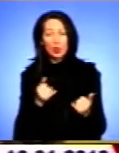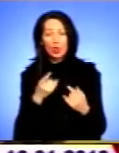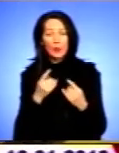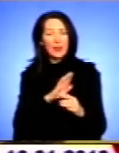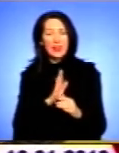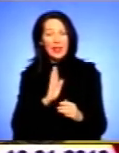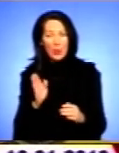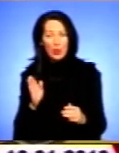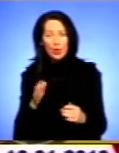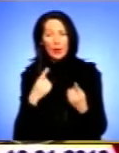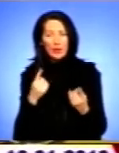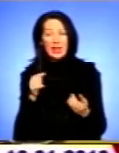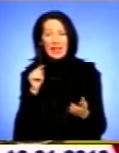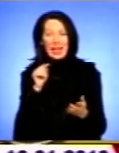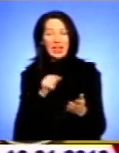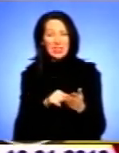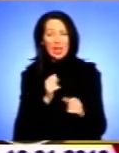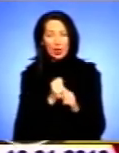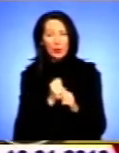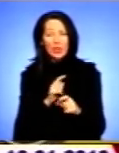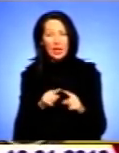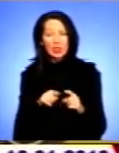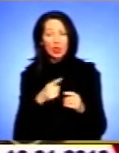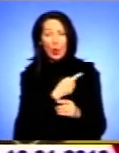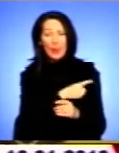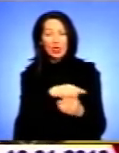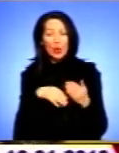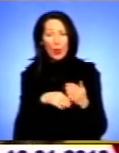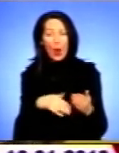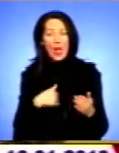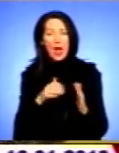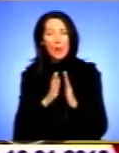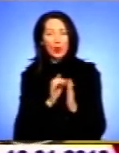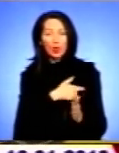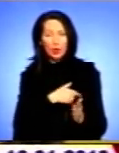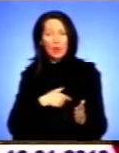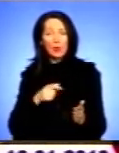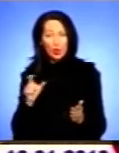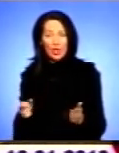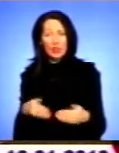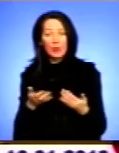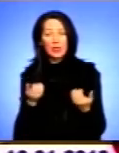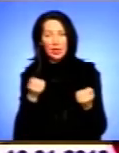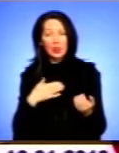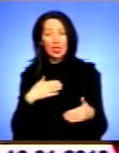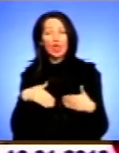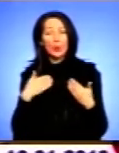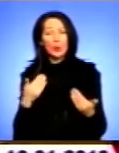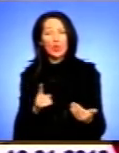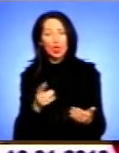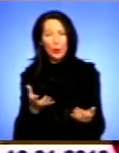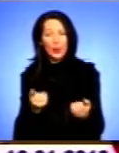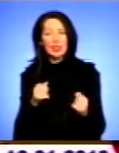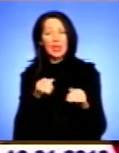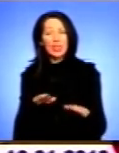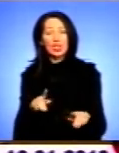великий акцент робити на екстрену медичну допомогу, тому що я прошу депутатів підтримати нашу пропозицію, щоб прийняти рішення